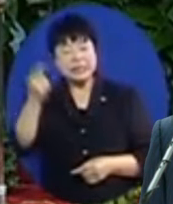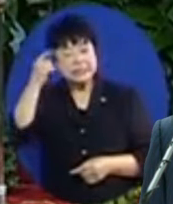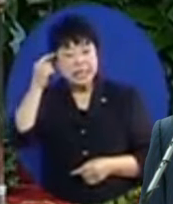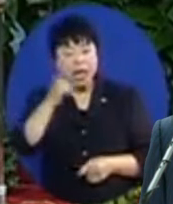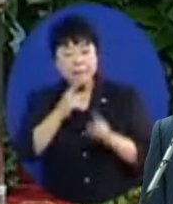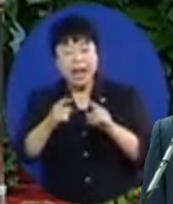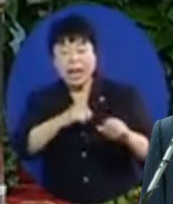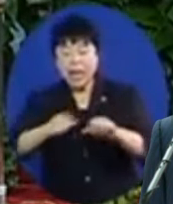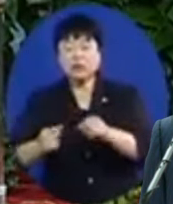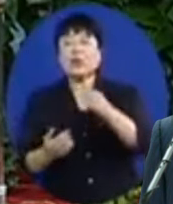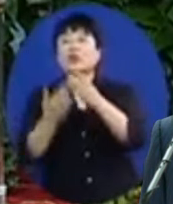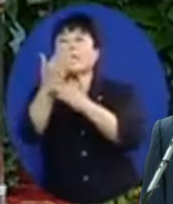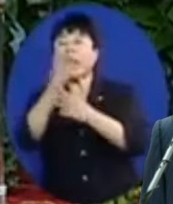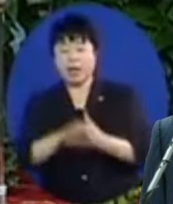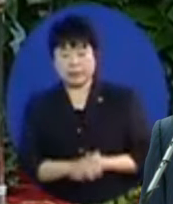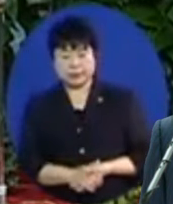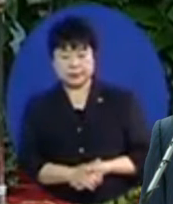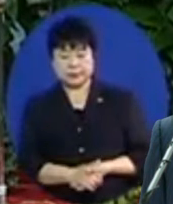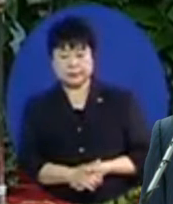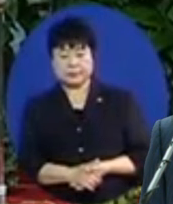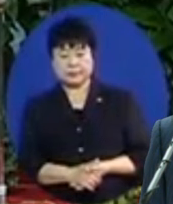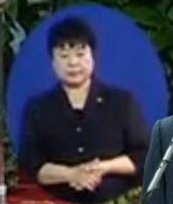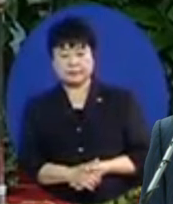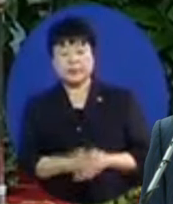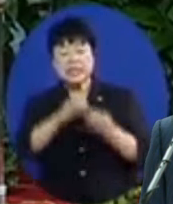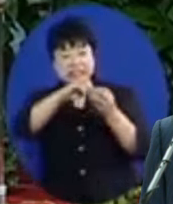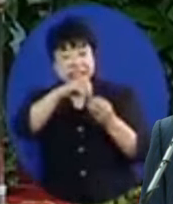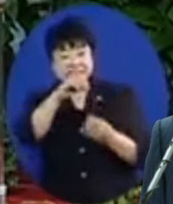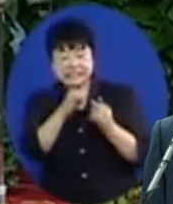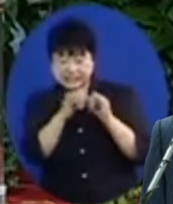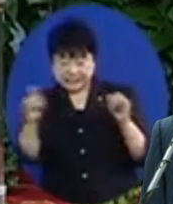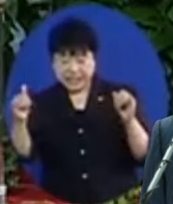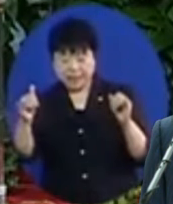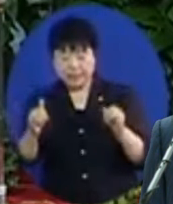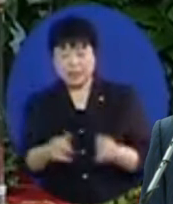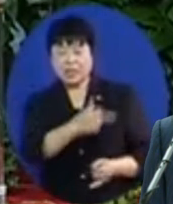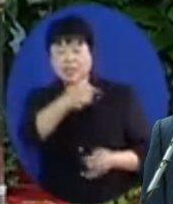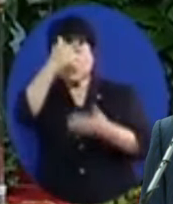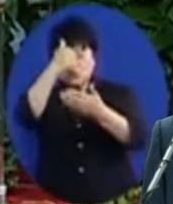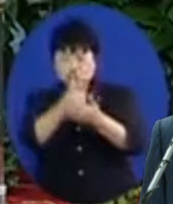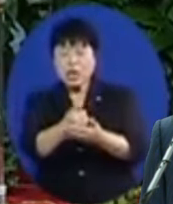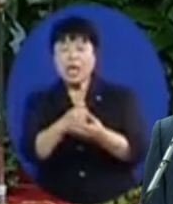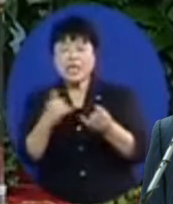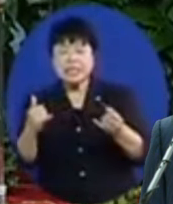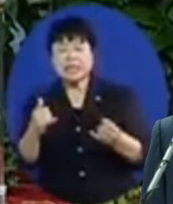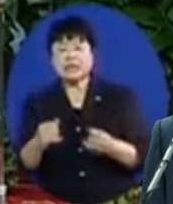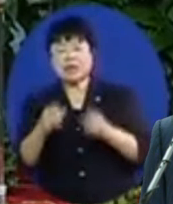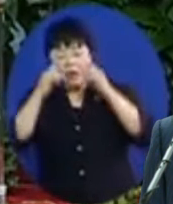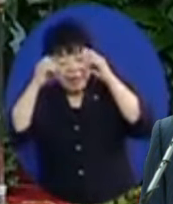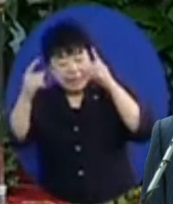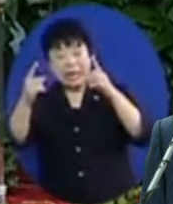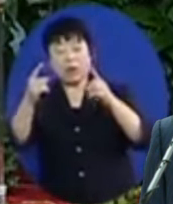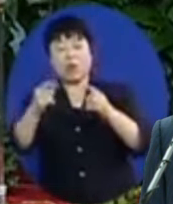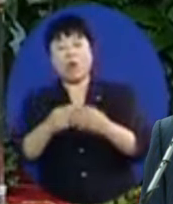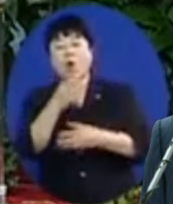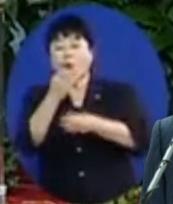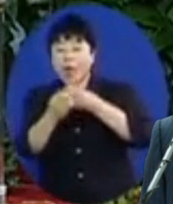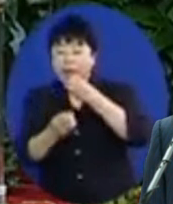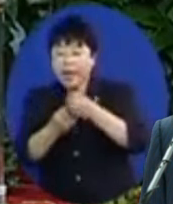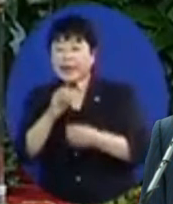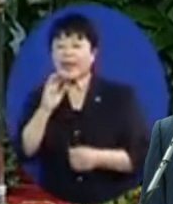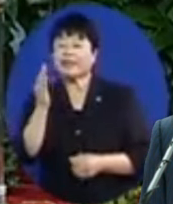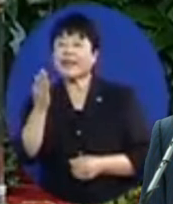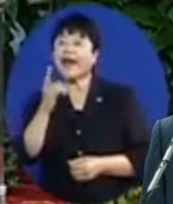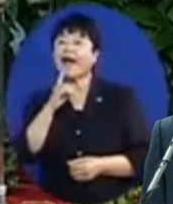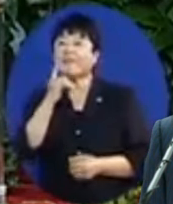말과 행동이 나온다는 것입니다. 그래서 시인은 자신이 얼마나 큰 죄인 덩어리인가를 깨닫고